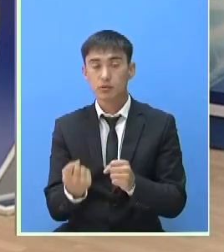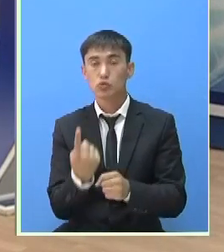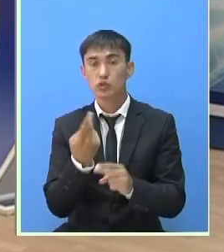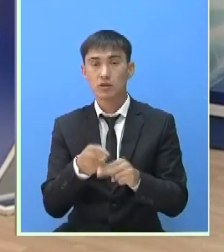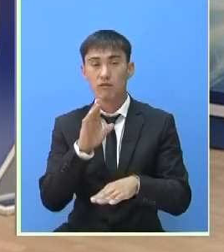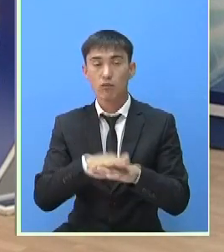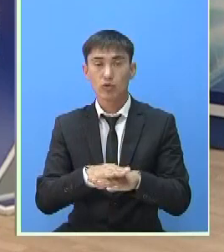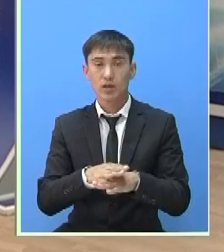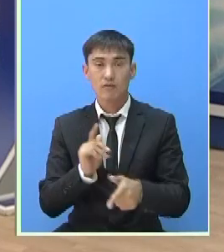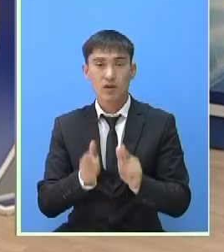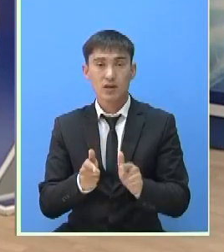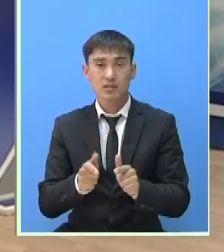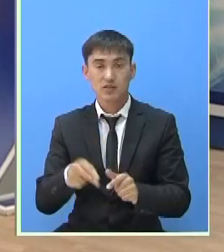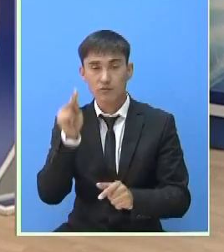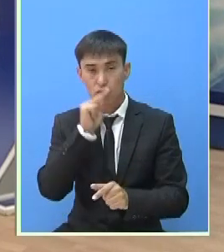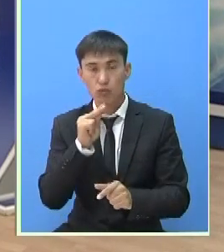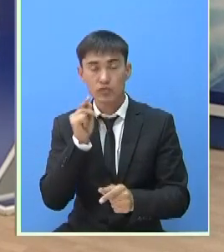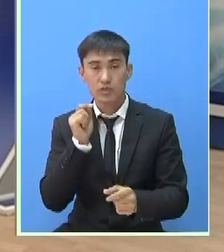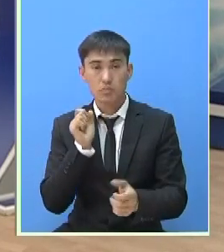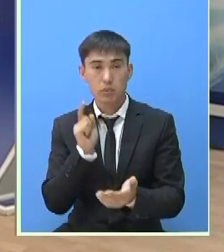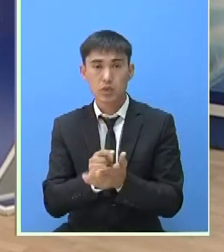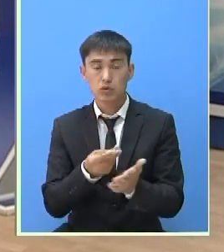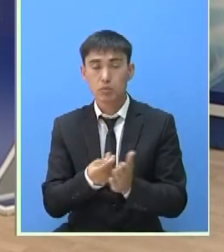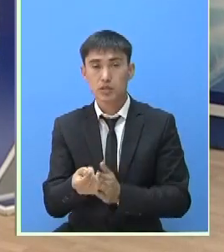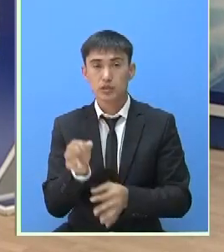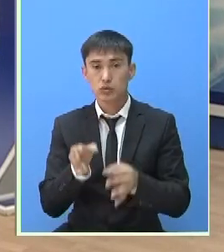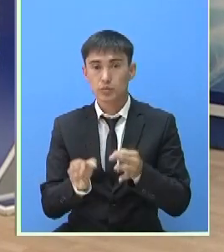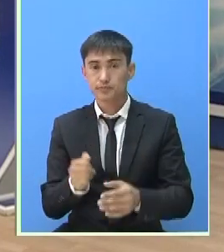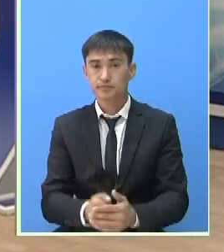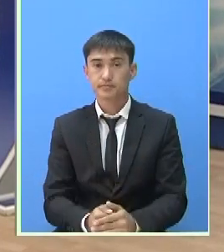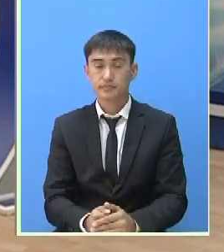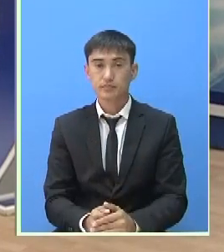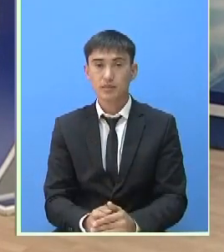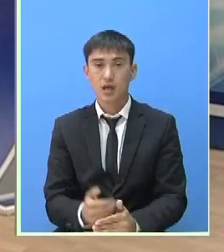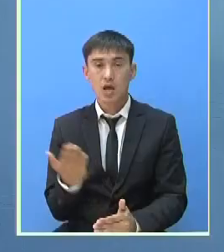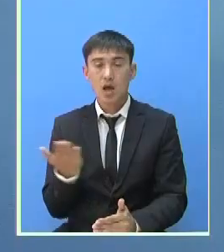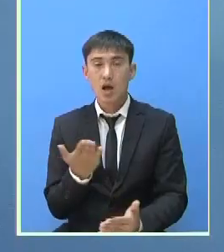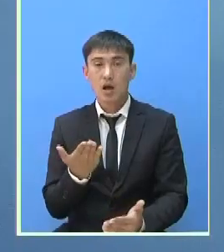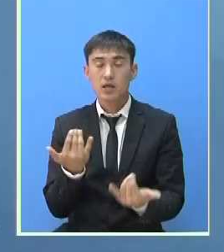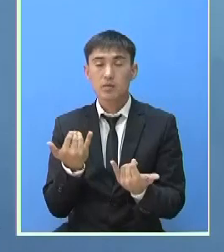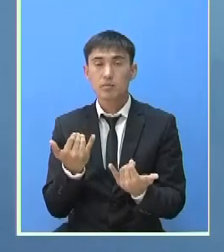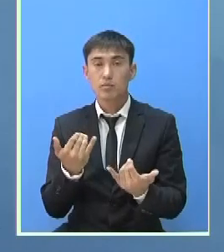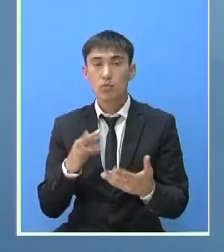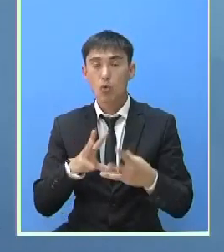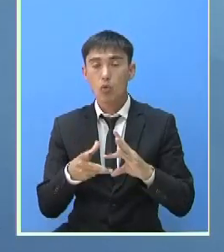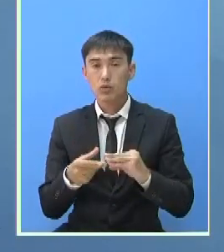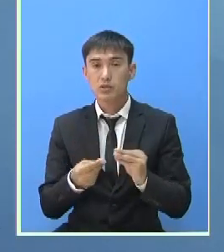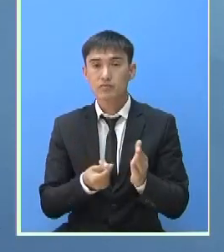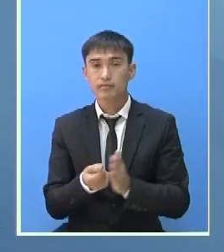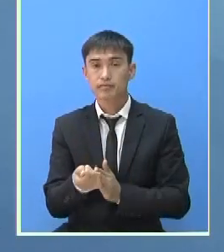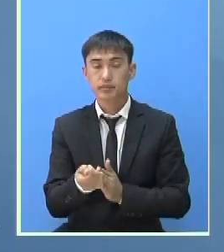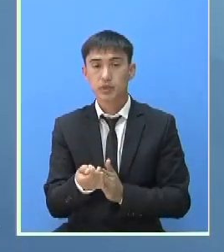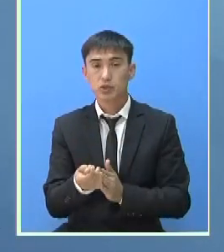данного фонда вот являются вот эти принудительные платежи по приговору суда. А скажите, пожалуйста, каким образом взыскивается принудительный платеж при